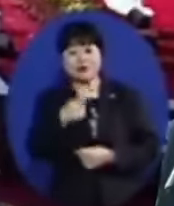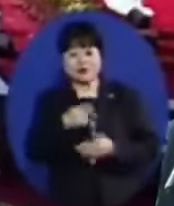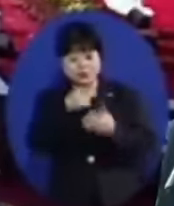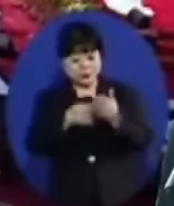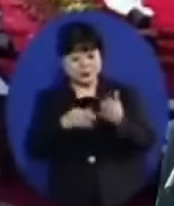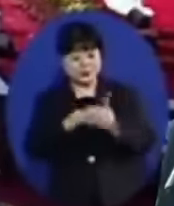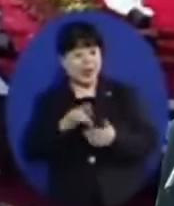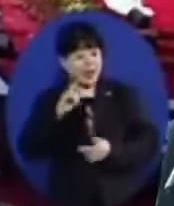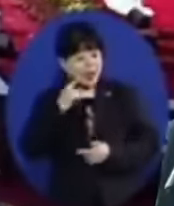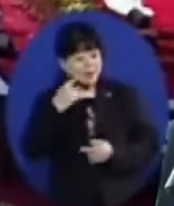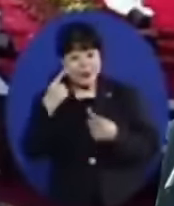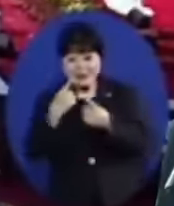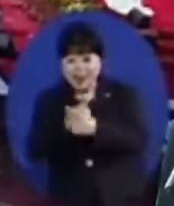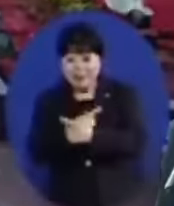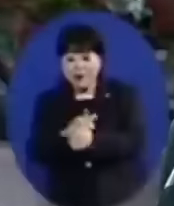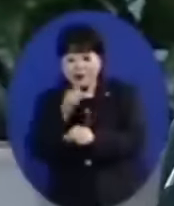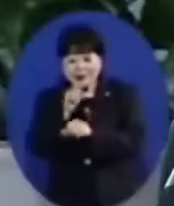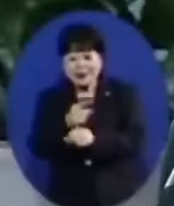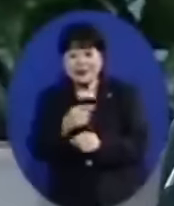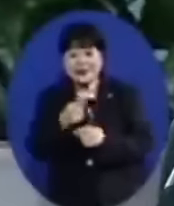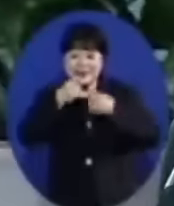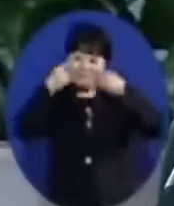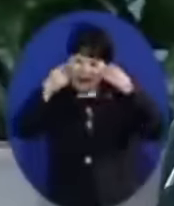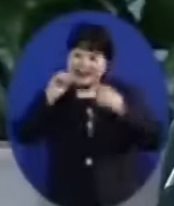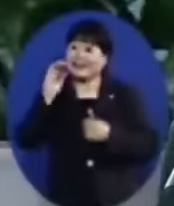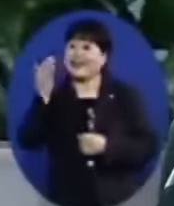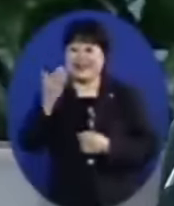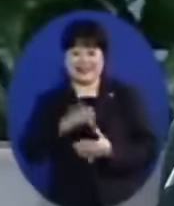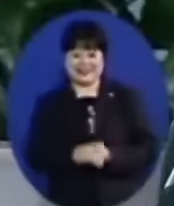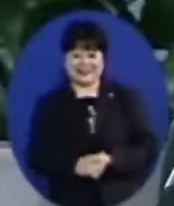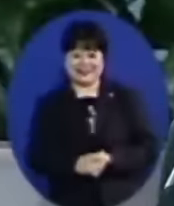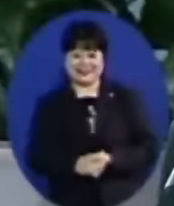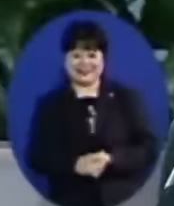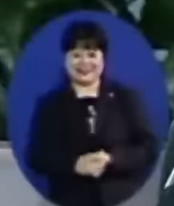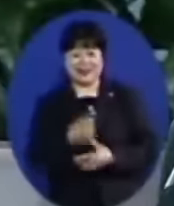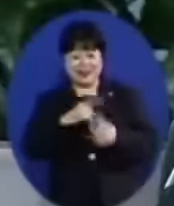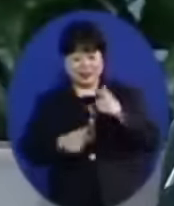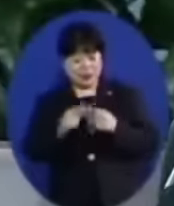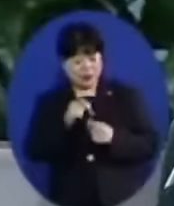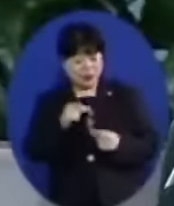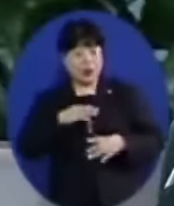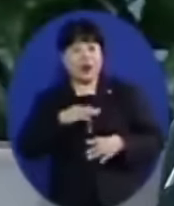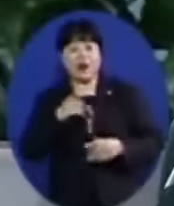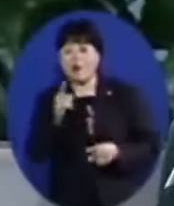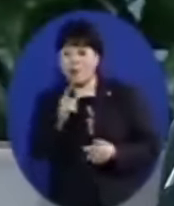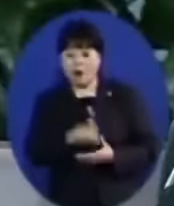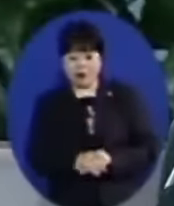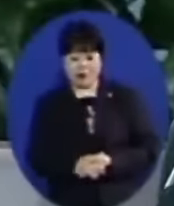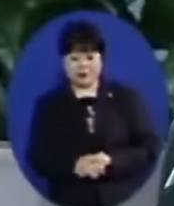증연수술해서 좋아지면 성격이 밝아진다. 그러나 더욱 놀라운 사건은